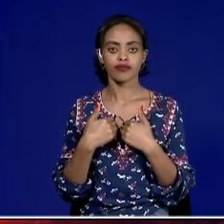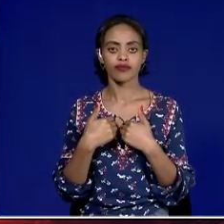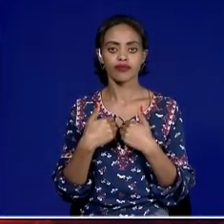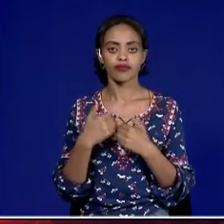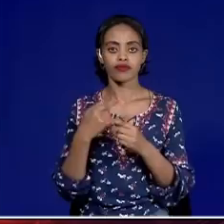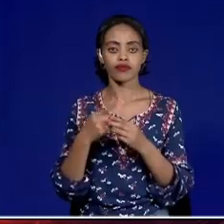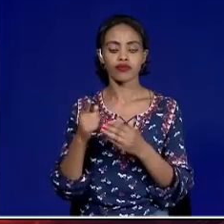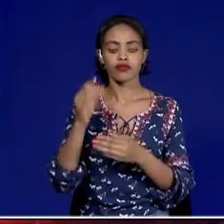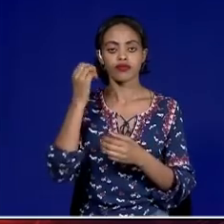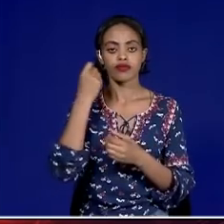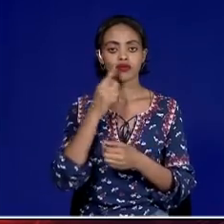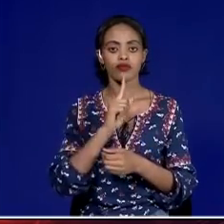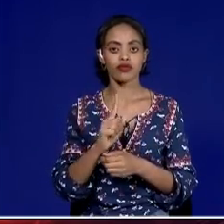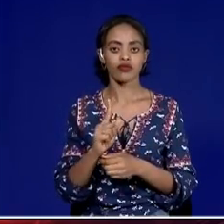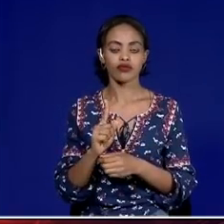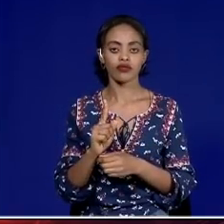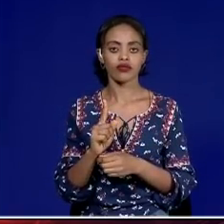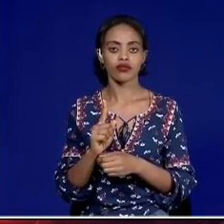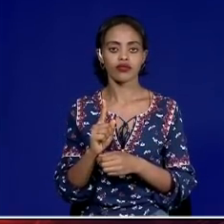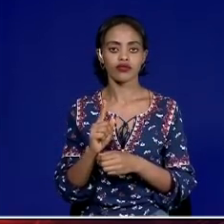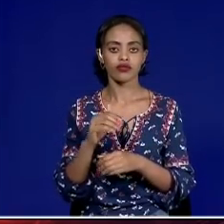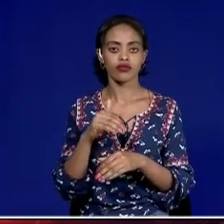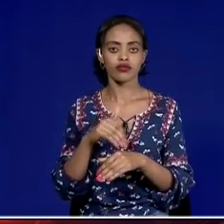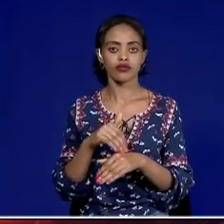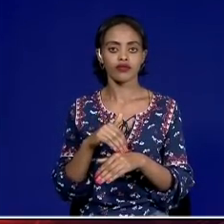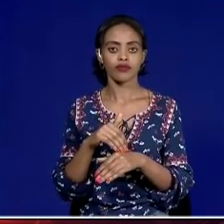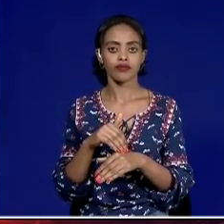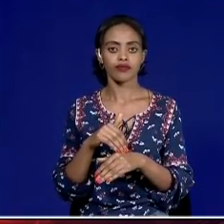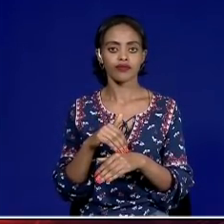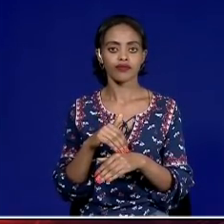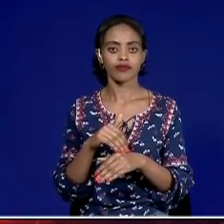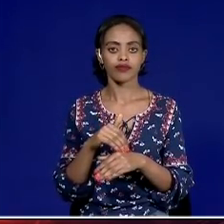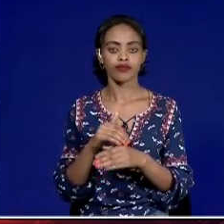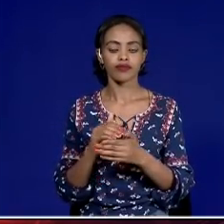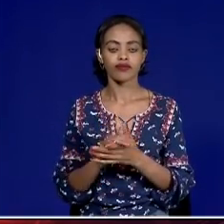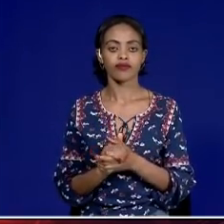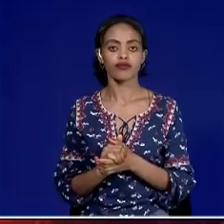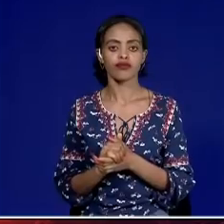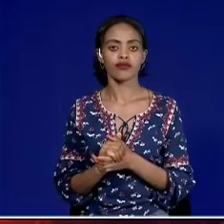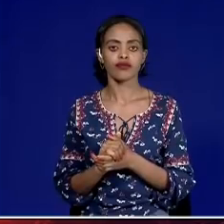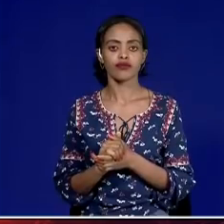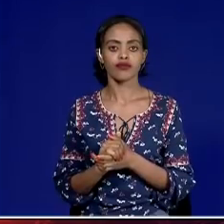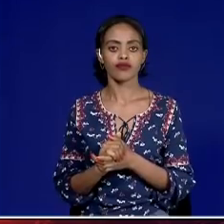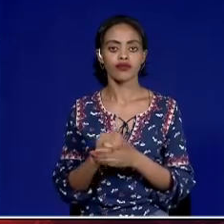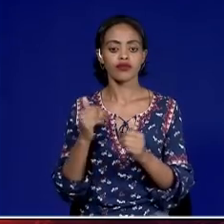ማለት እዩ። ስለዚ ነዚኣቶም ድጋፍ ምግባር ኣገዳሲ ስለ ዝኾነ ካብ መጀመሪ እውን ማሕበር ጉድኣት ኩናት ትግራይ ብቀረባ ክትትል